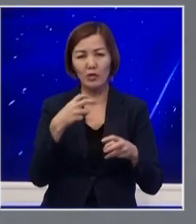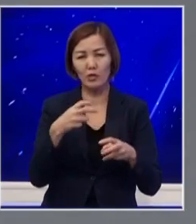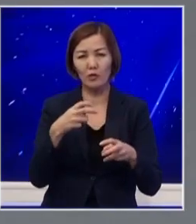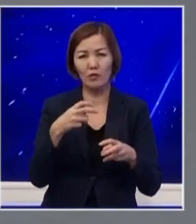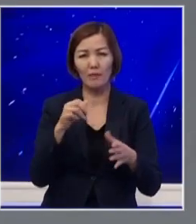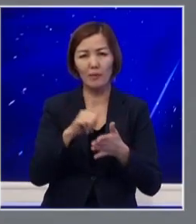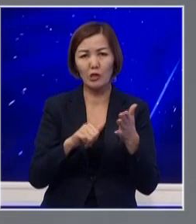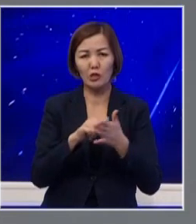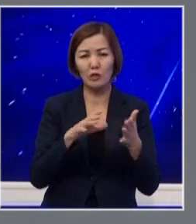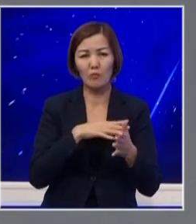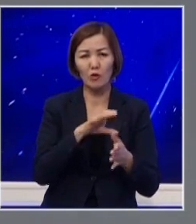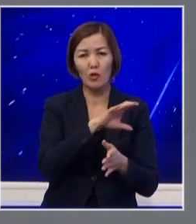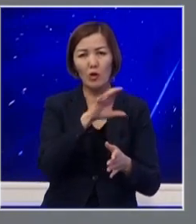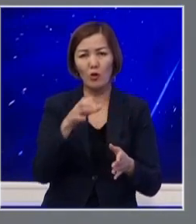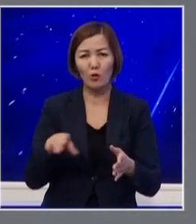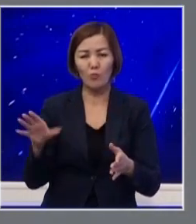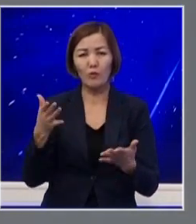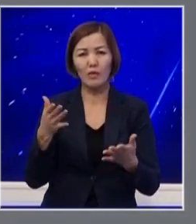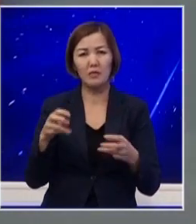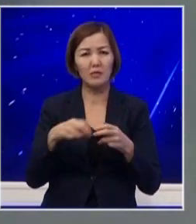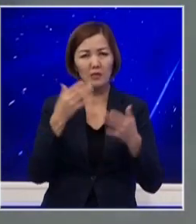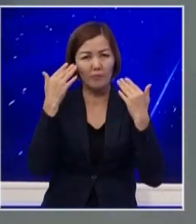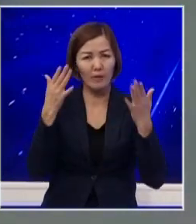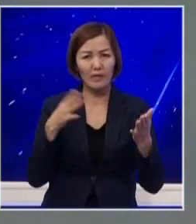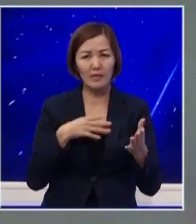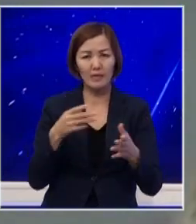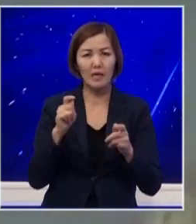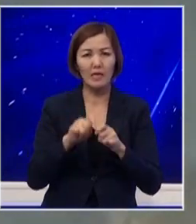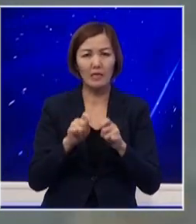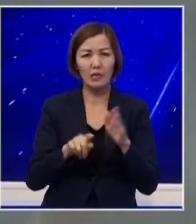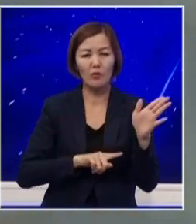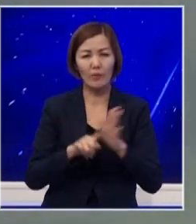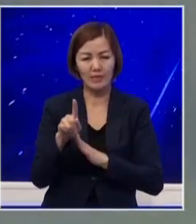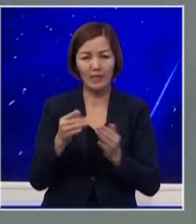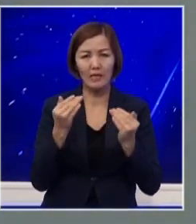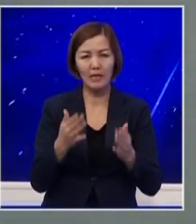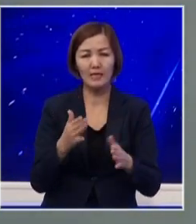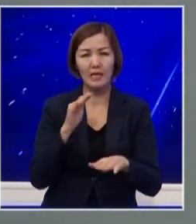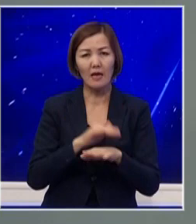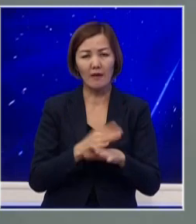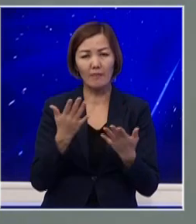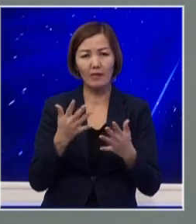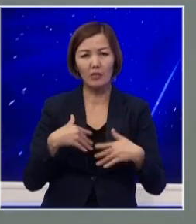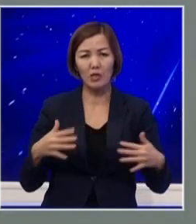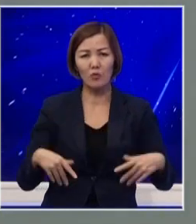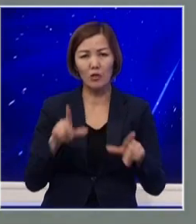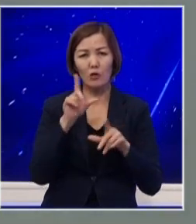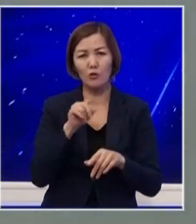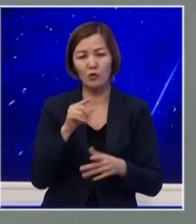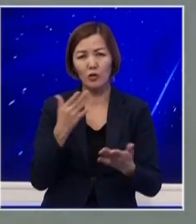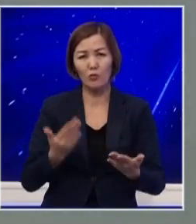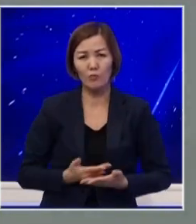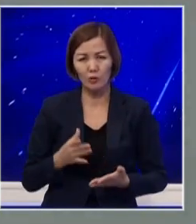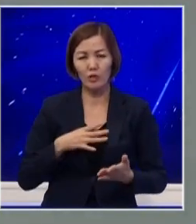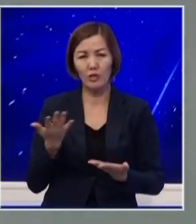болды. Құбырлардың неден зақымданғаны әлі белгісіз. Жергілікті билік тергеу амалдарын жүргізуде. Айлақта көптеген жануарлар мен құстар мекендейді.